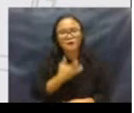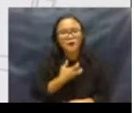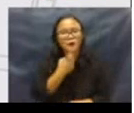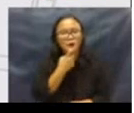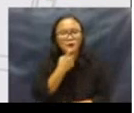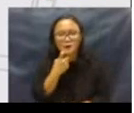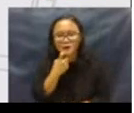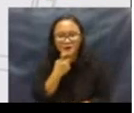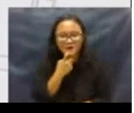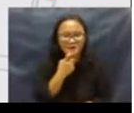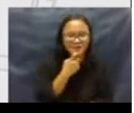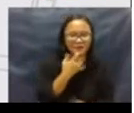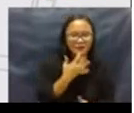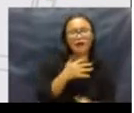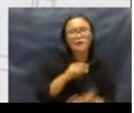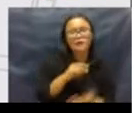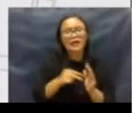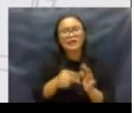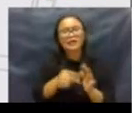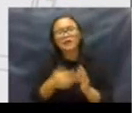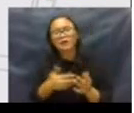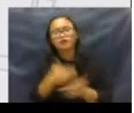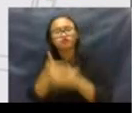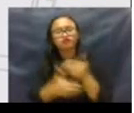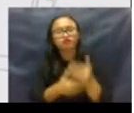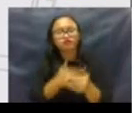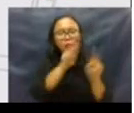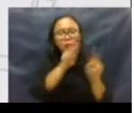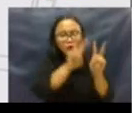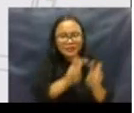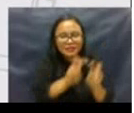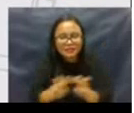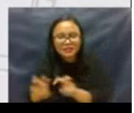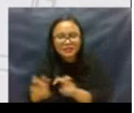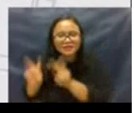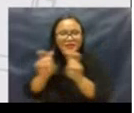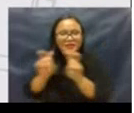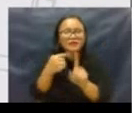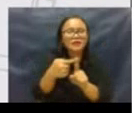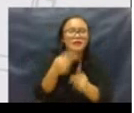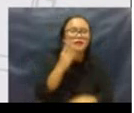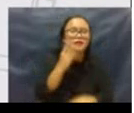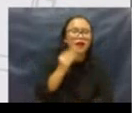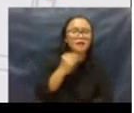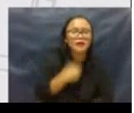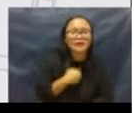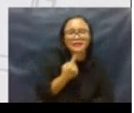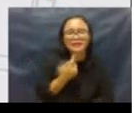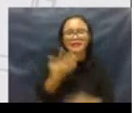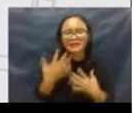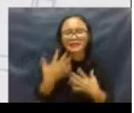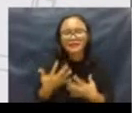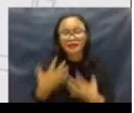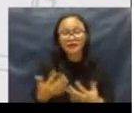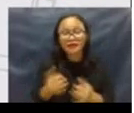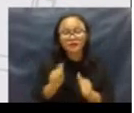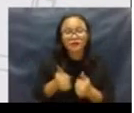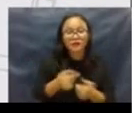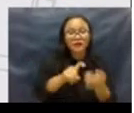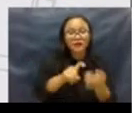mereka atau observasi mereka dengan pengalaman pribadi mereka yang teman-temannya tidak alami.